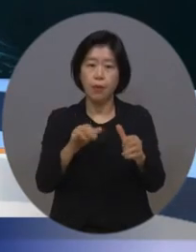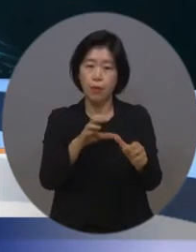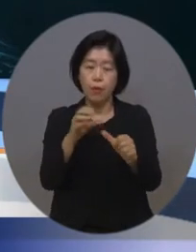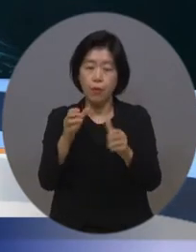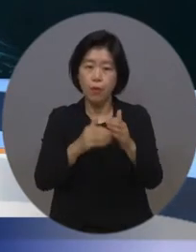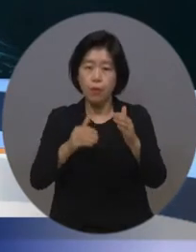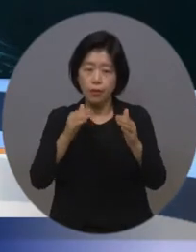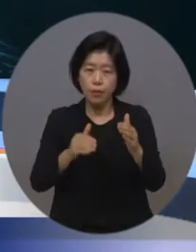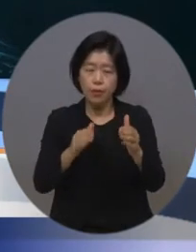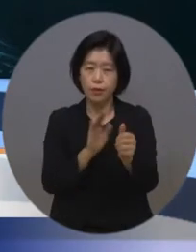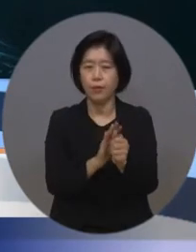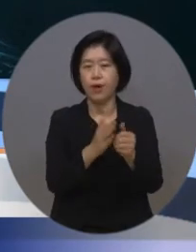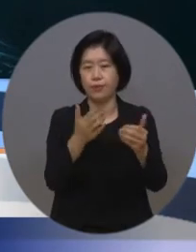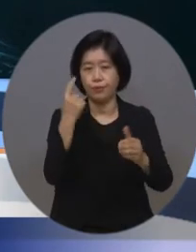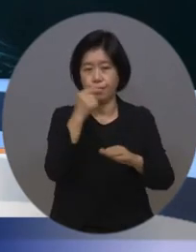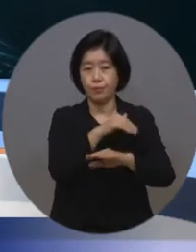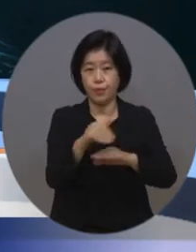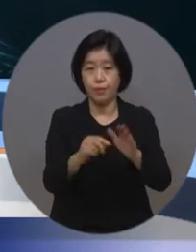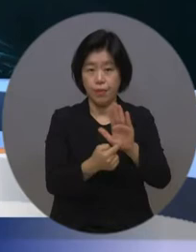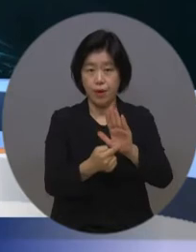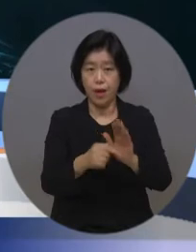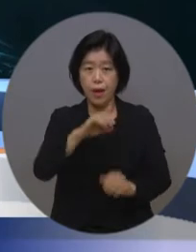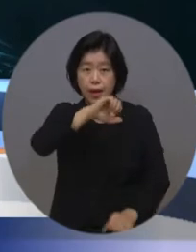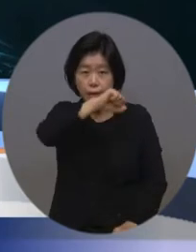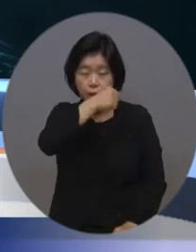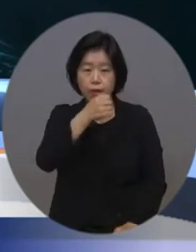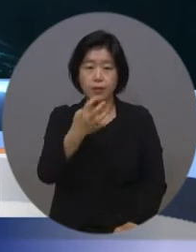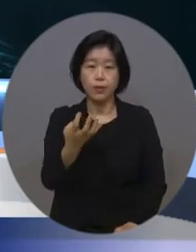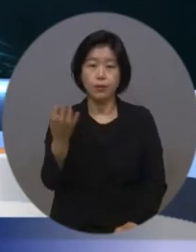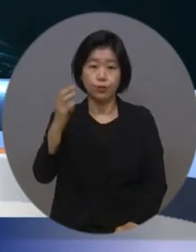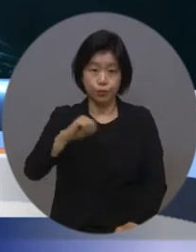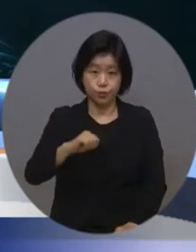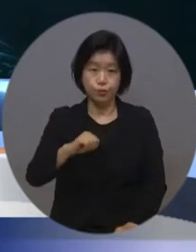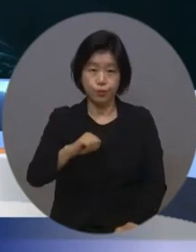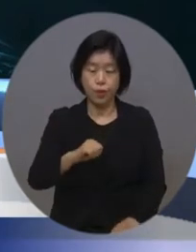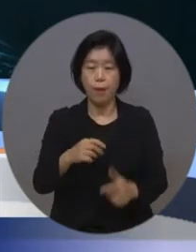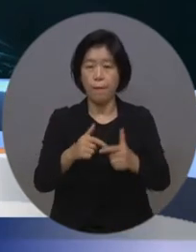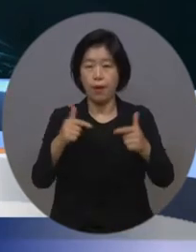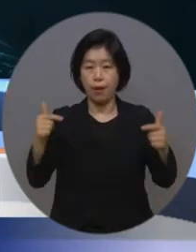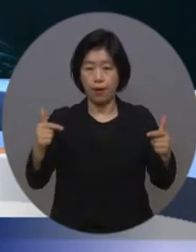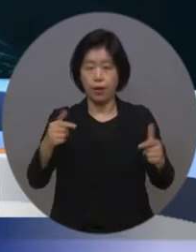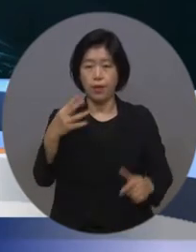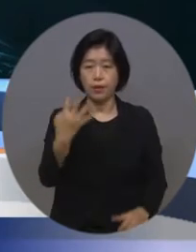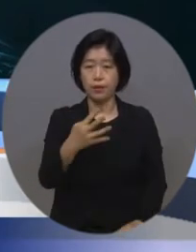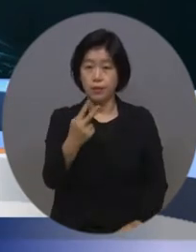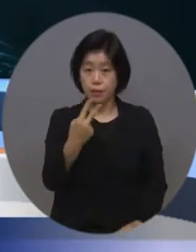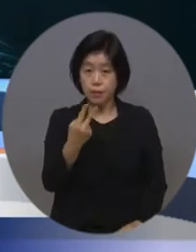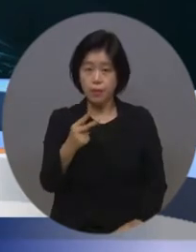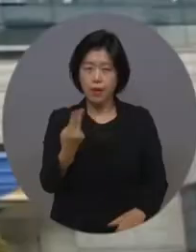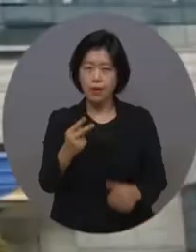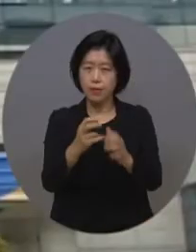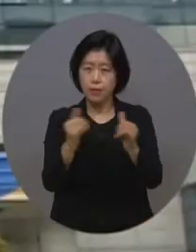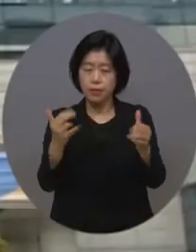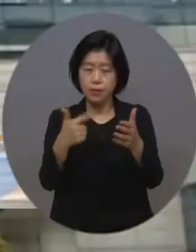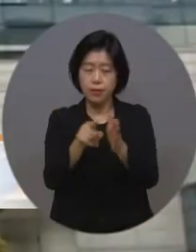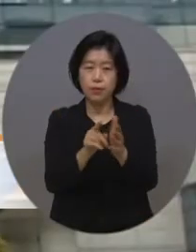이를 위해 추경예산 49억 원을 증액하고 4,200명에게 지원이 확대됩니다.